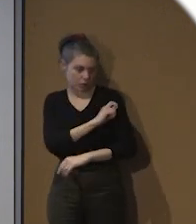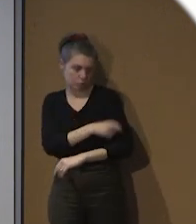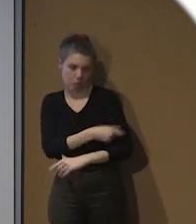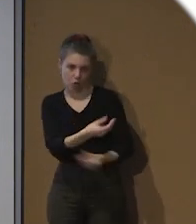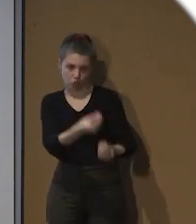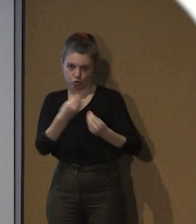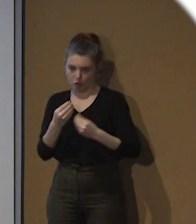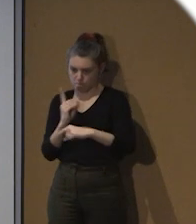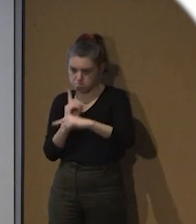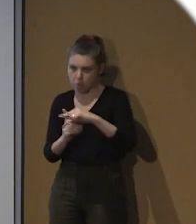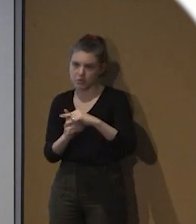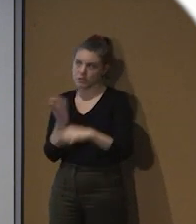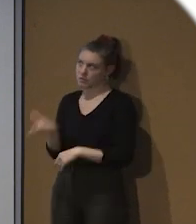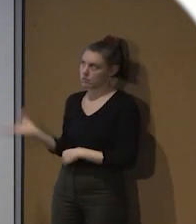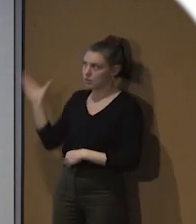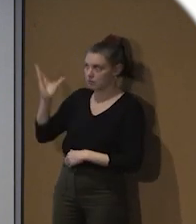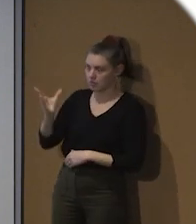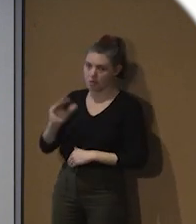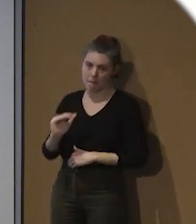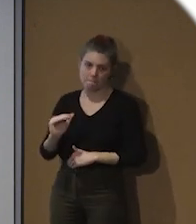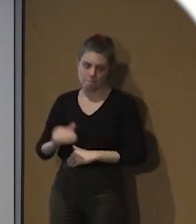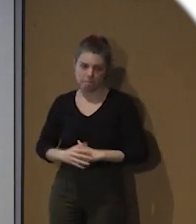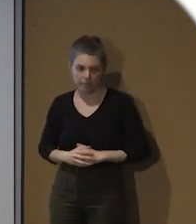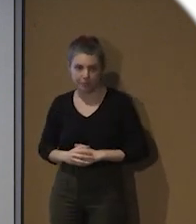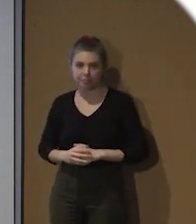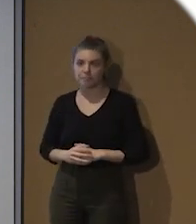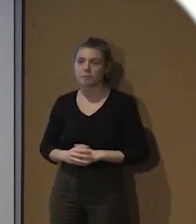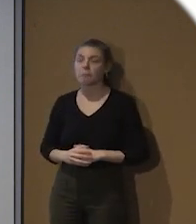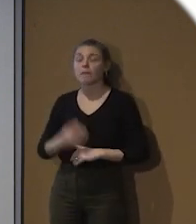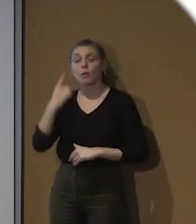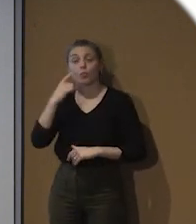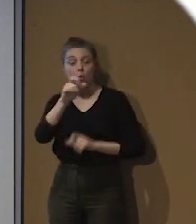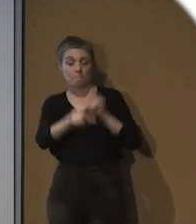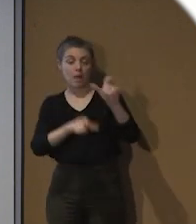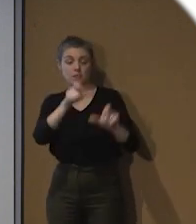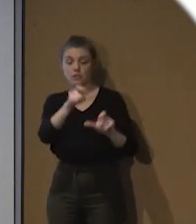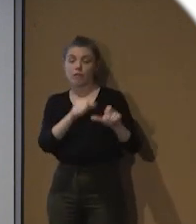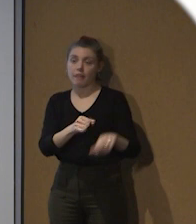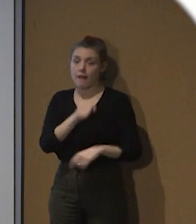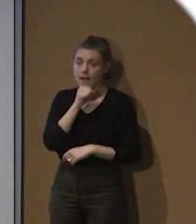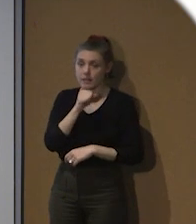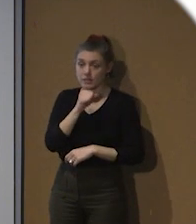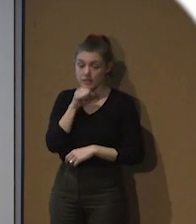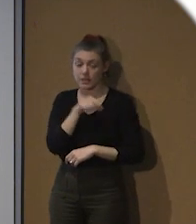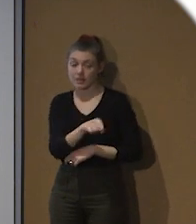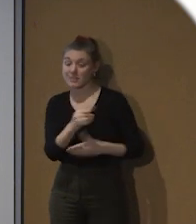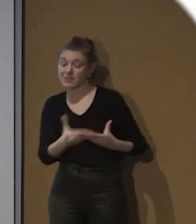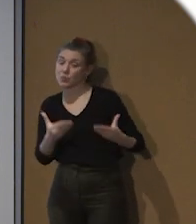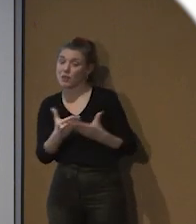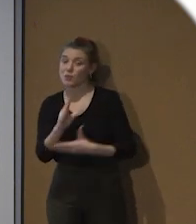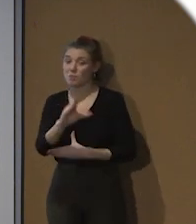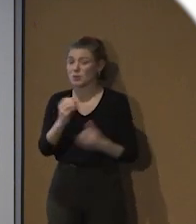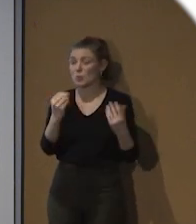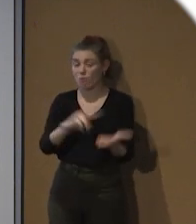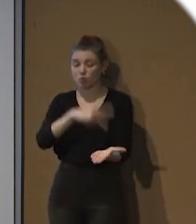l'activité physique sur telle ou telle pathologie. Pour les adultes âgés, les chutes risquent, la réduction